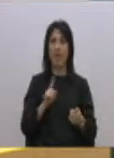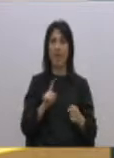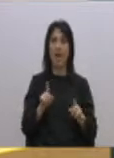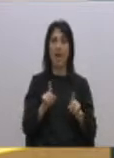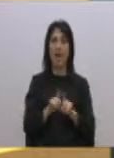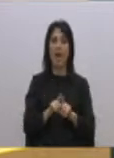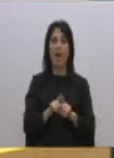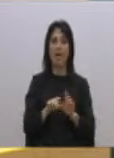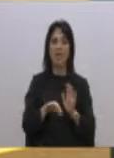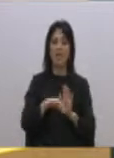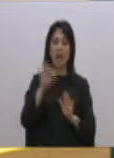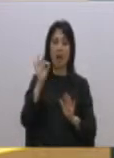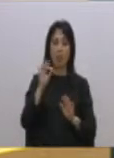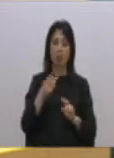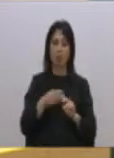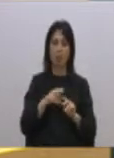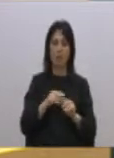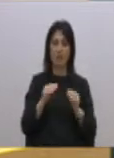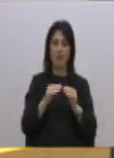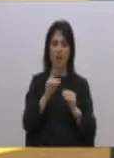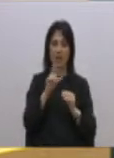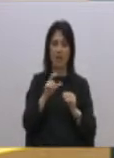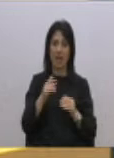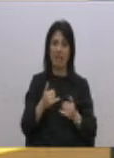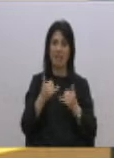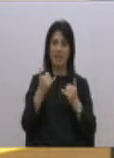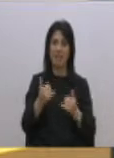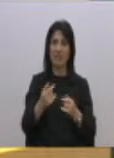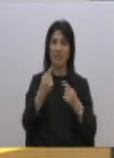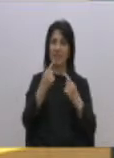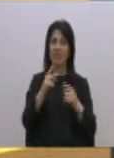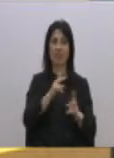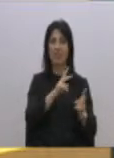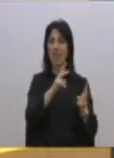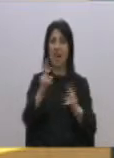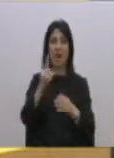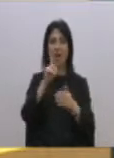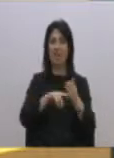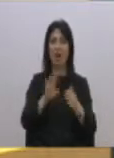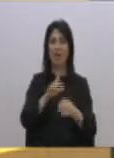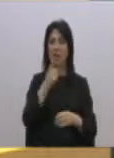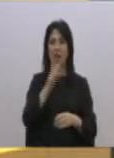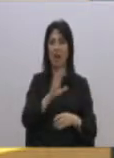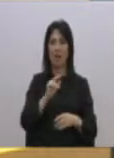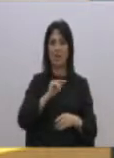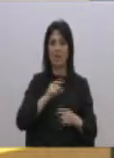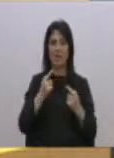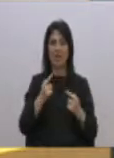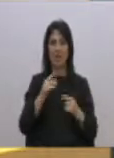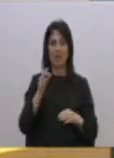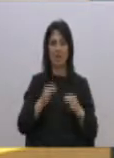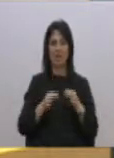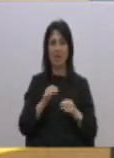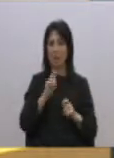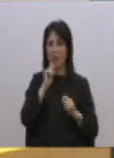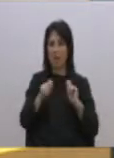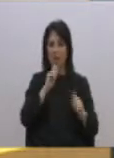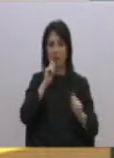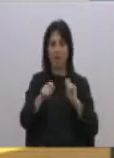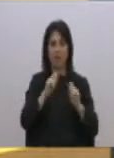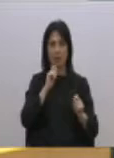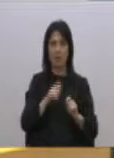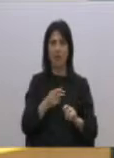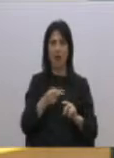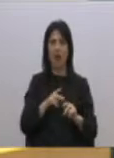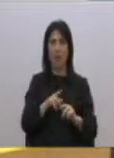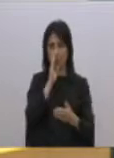ასეთი გამორჩეულია ის 10 კაცი თქვენთვის, რომ სხვას არავის არ ანდობთ არც ერთ თანამდებობას სასამართლო სისტემაში.